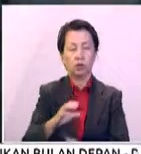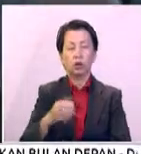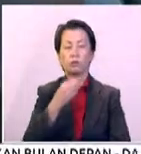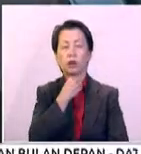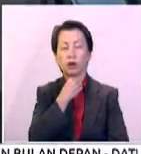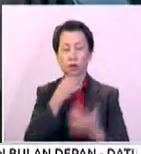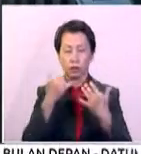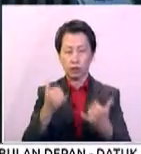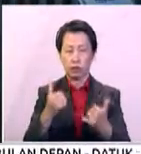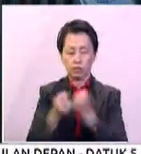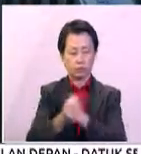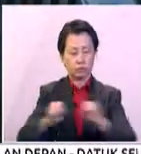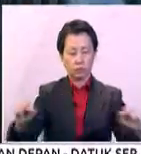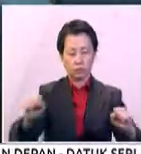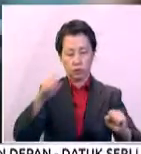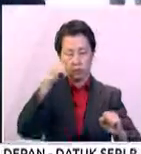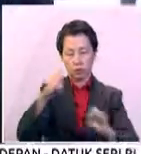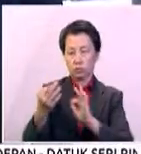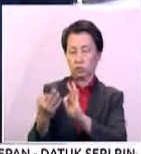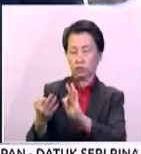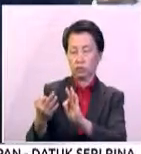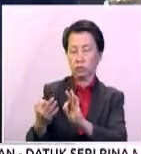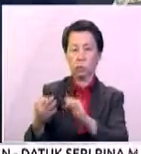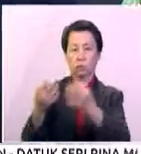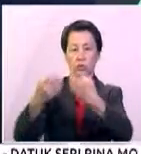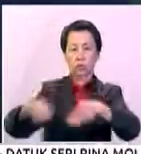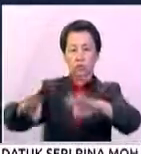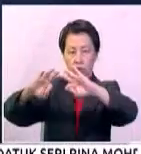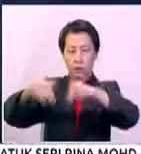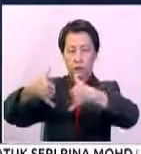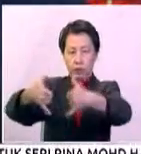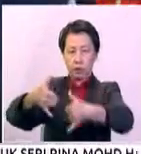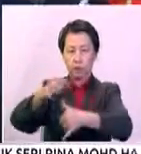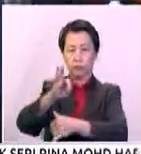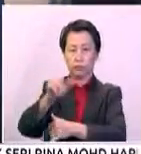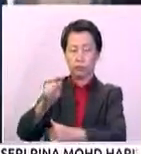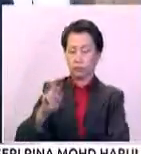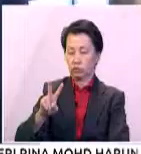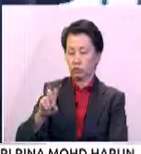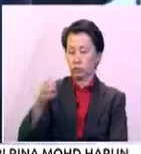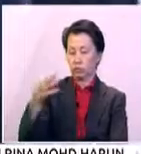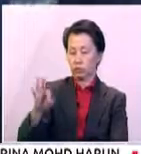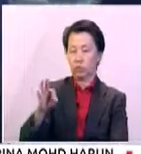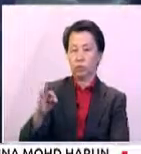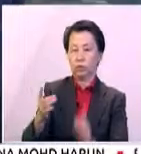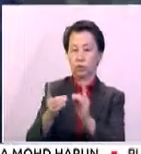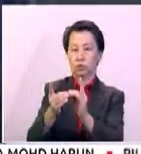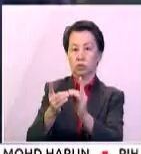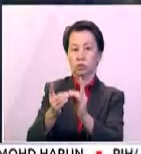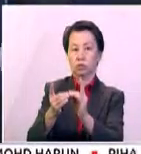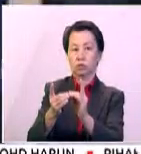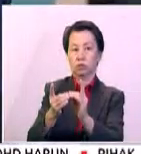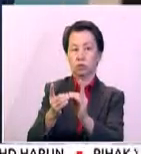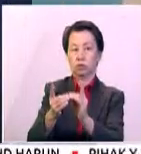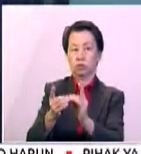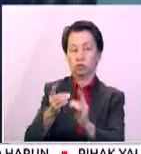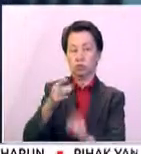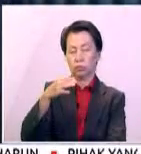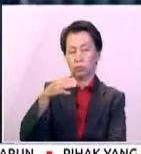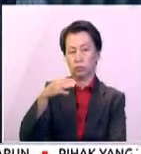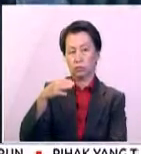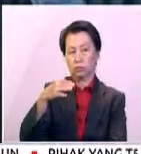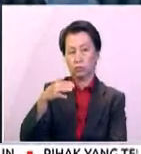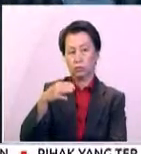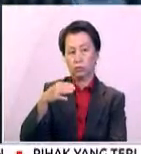juga kini dalam persiapan untuk menghadapi pentas final Piala FA 2019 bertemu Lang Merah yang akan